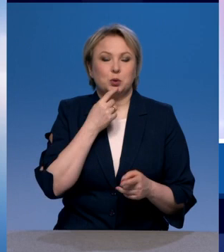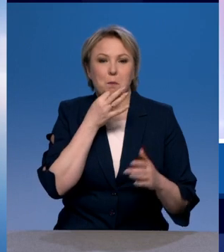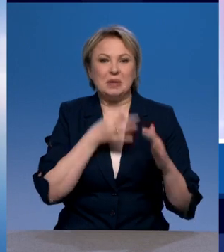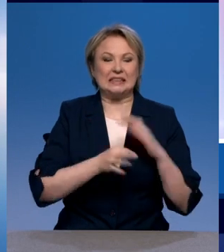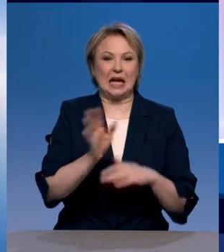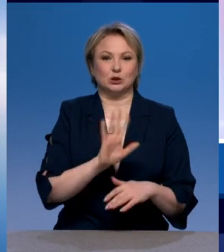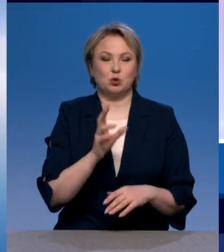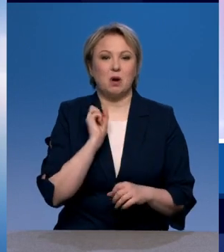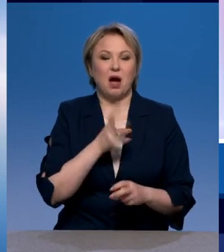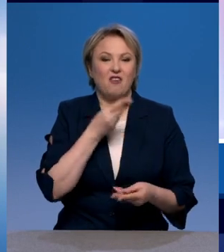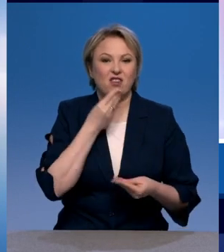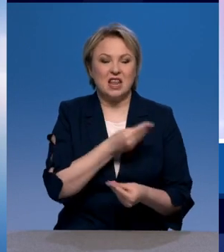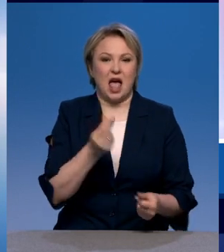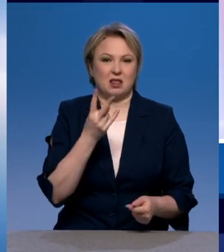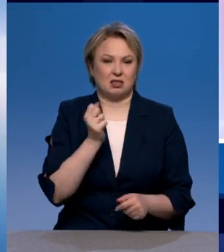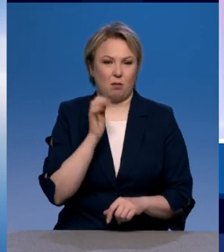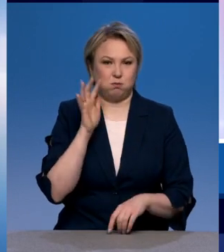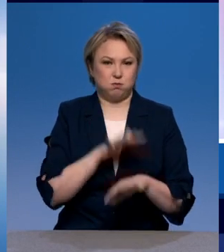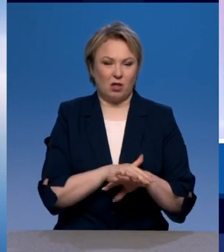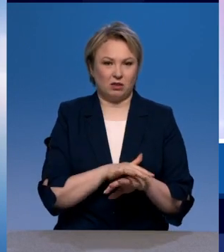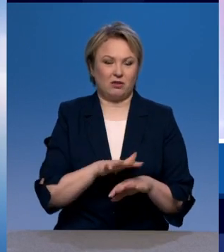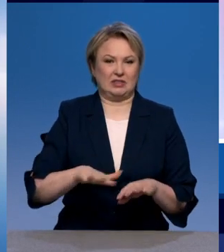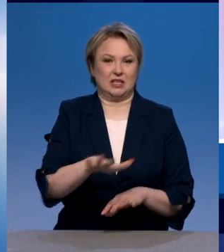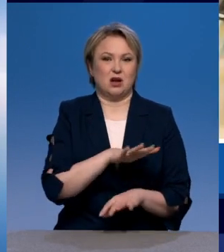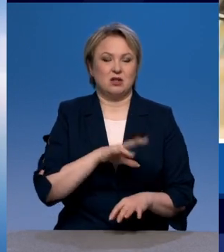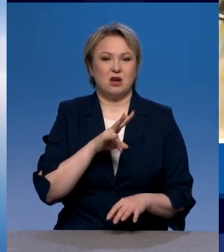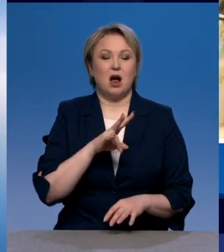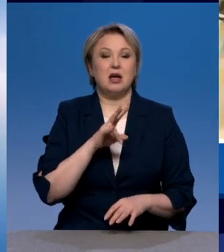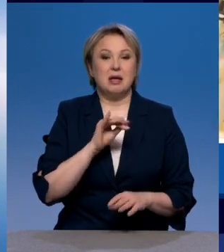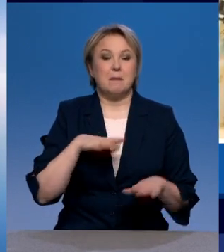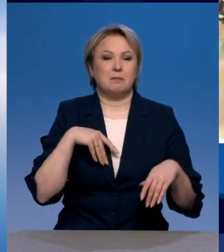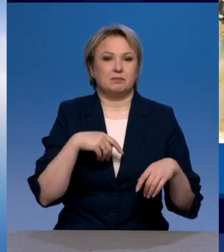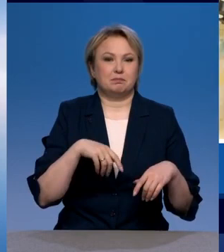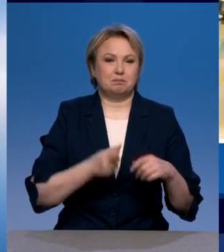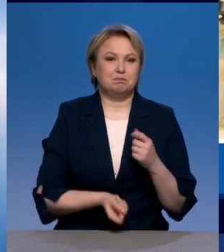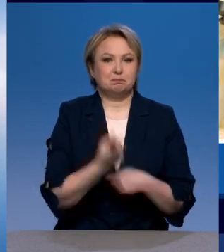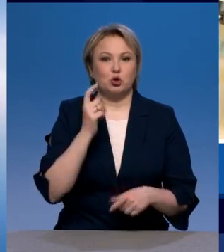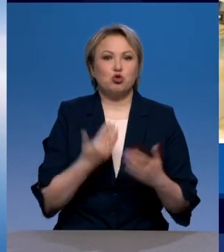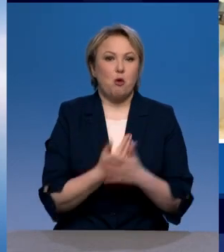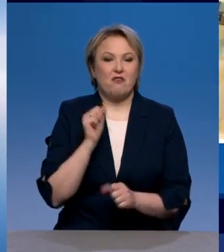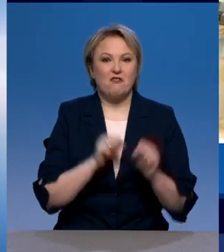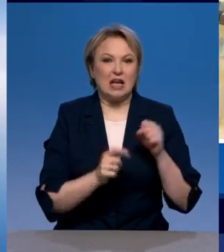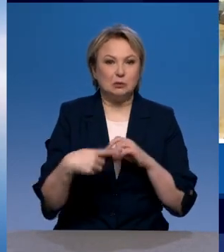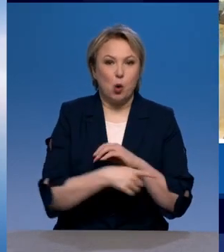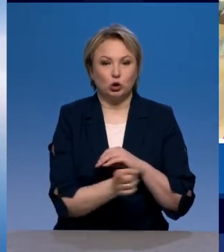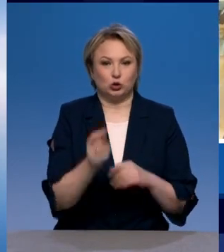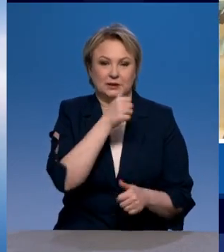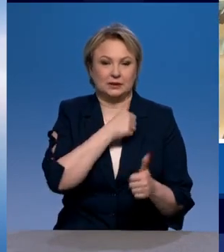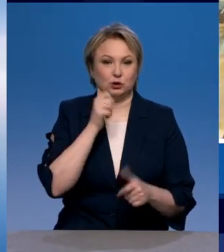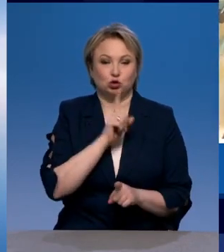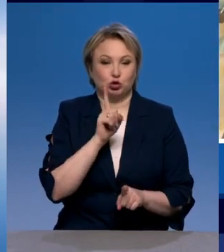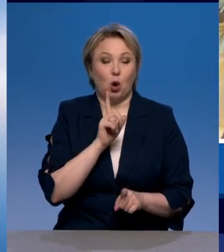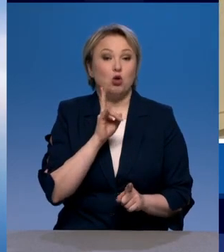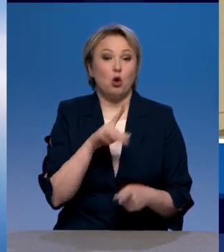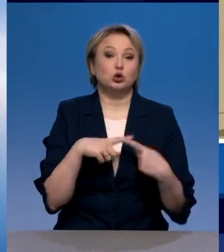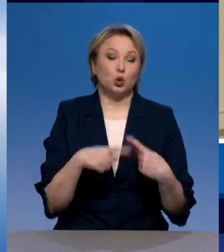всю финансовую систему в целом, да, предоставляя новые возможности. С другой стороны, конечно же, мы понимаем, что